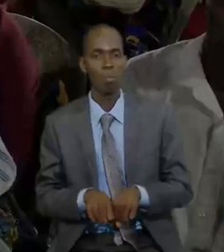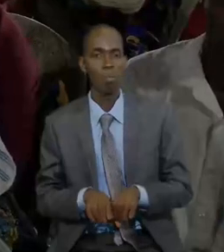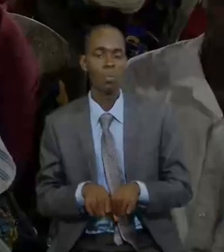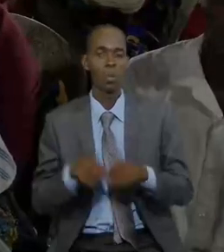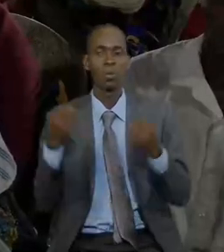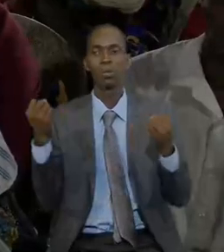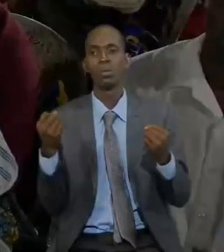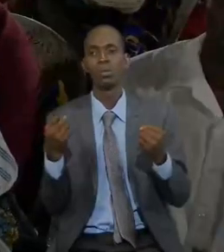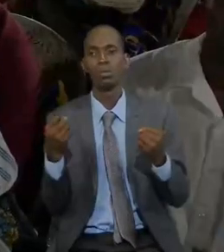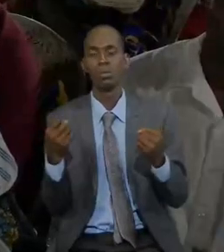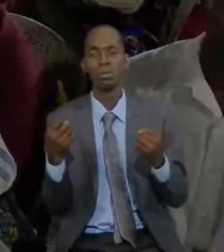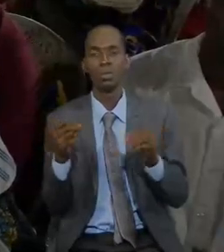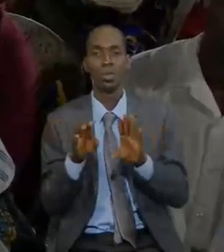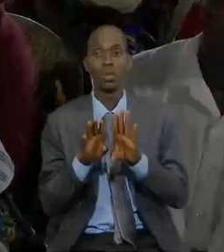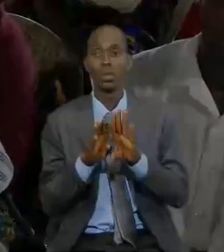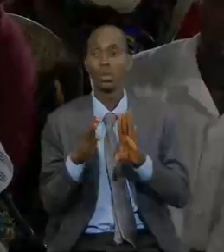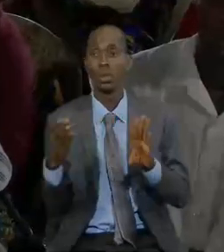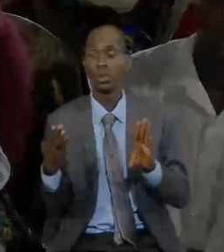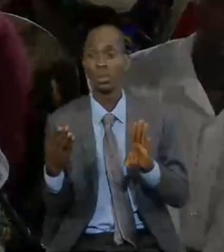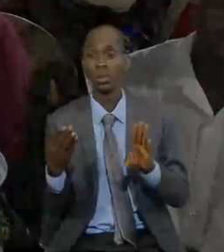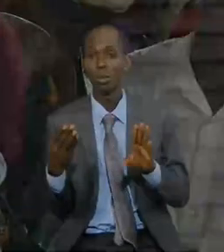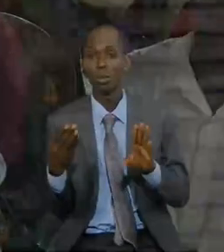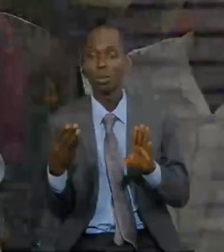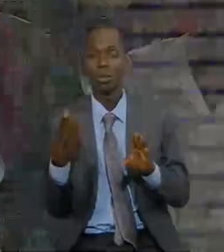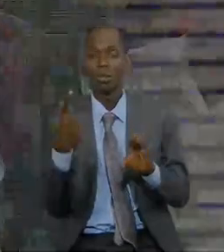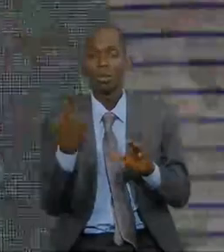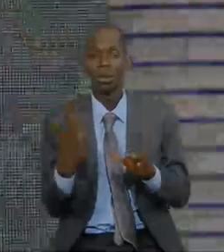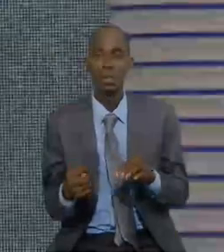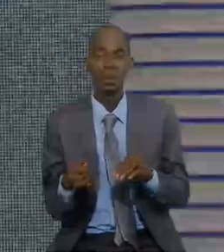la croix de la mot brisé